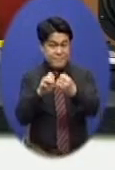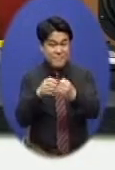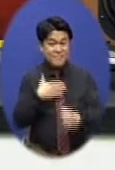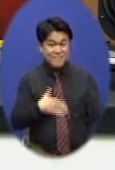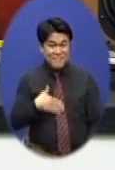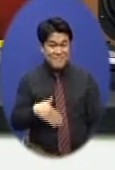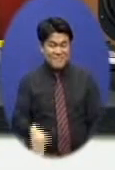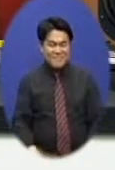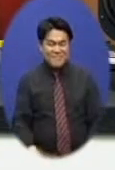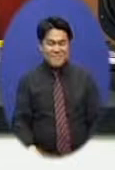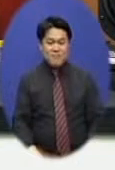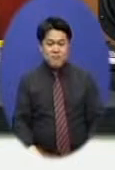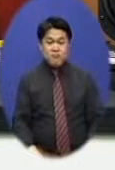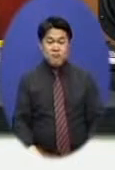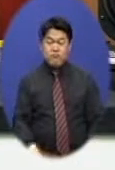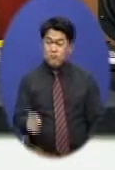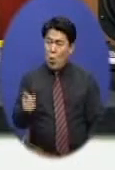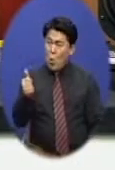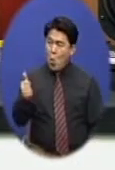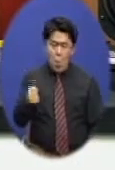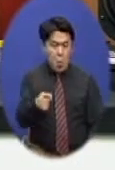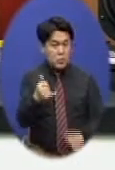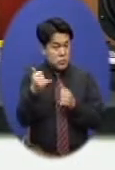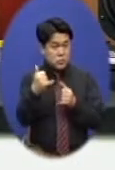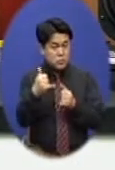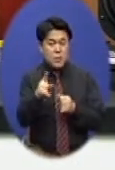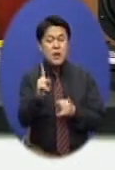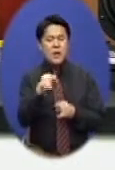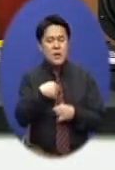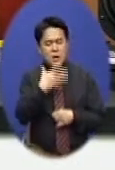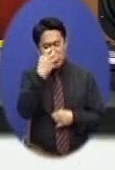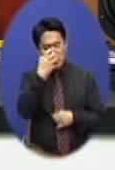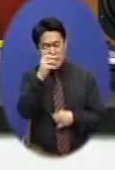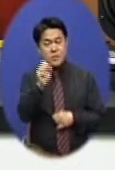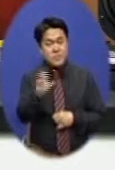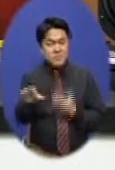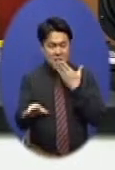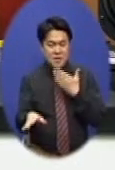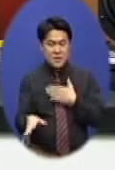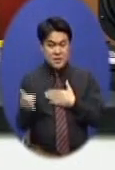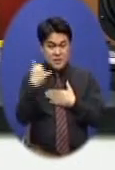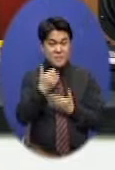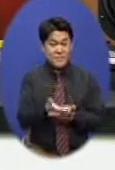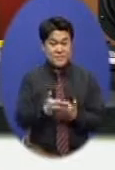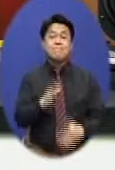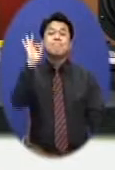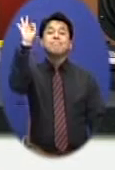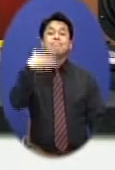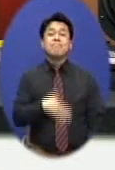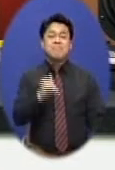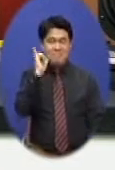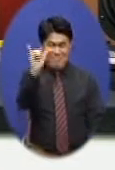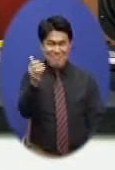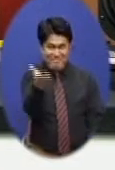통화하시면서 그게 재미나게 또 이렇게, 네, 얘기하고 이러면 그게 또 극복이 되거든요. 네. 아, 저한테 전화 좀 주실래요? 아 그럴까요 제가? 그래요. 네.